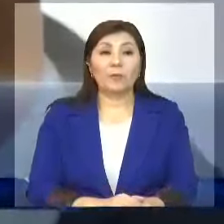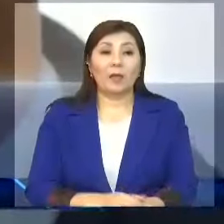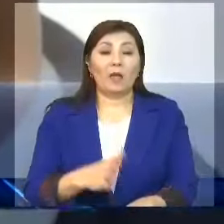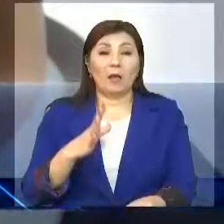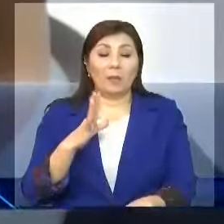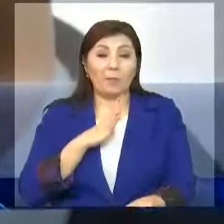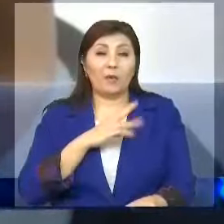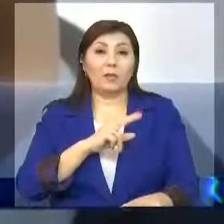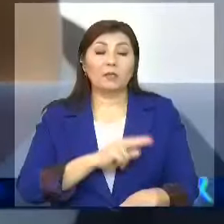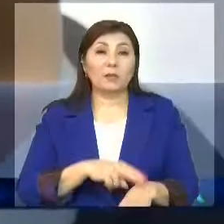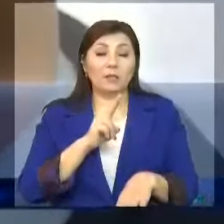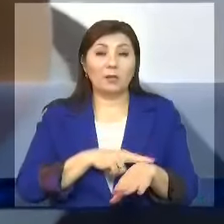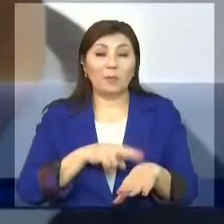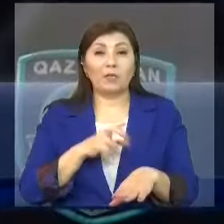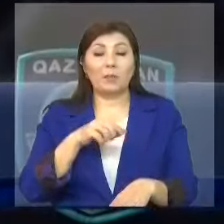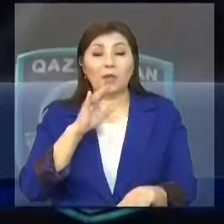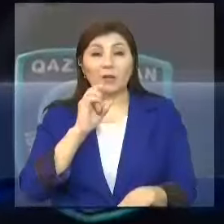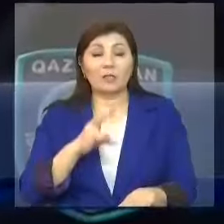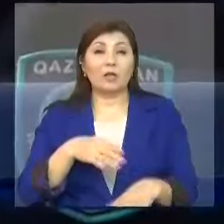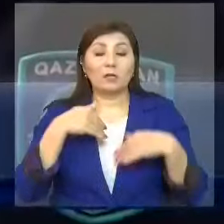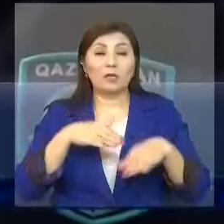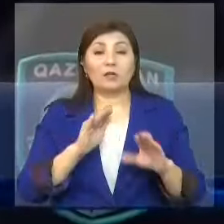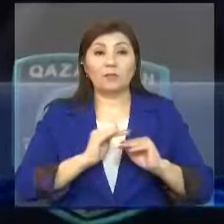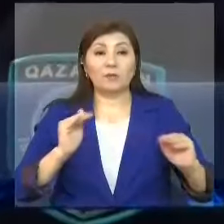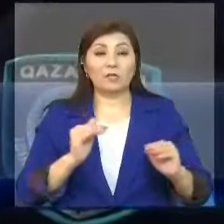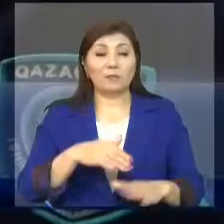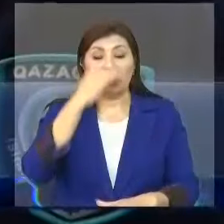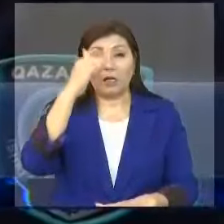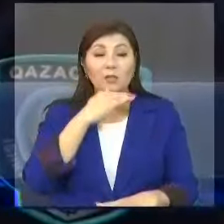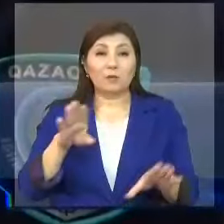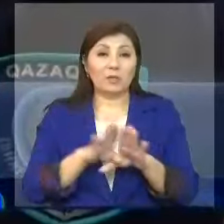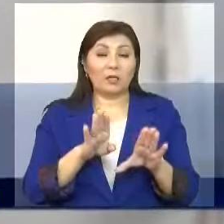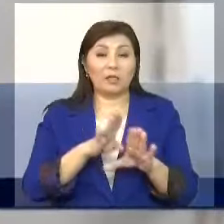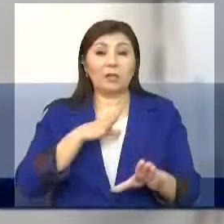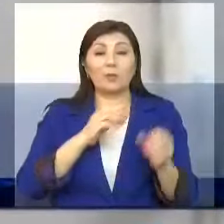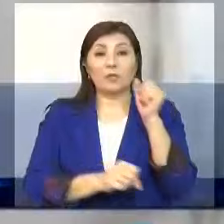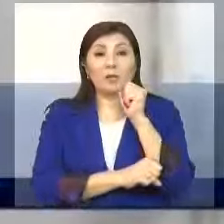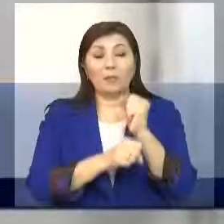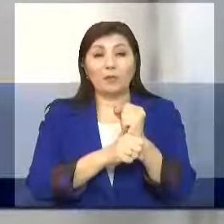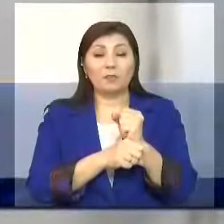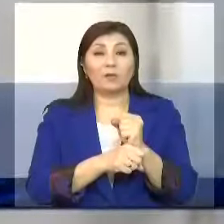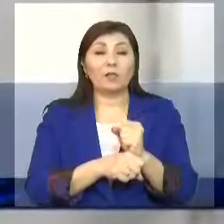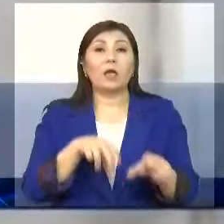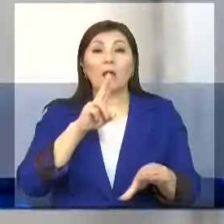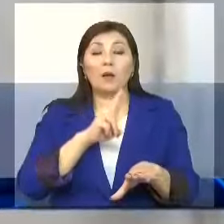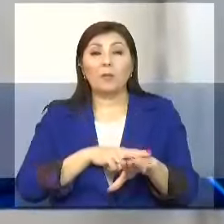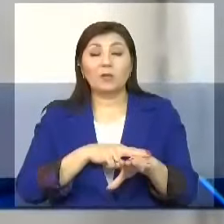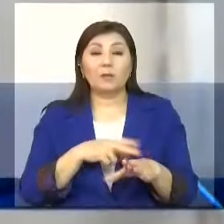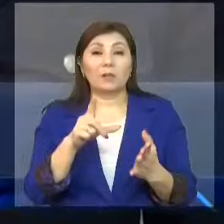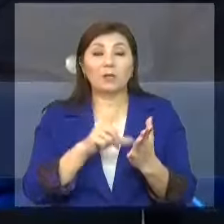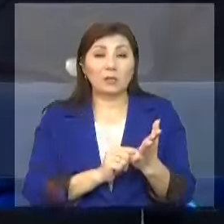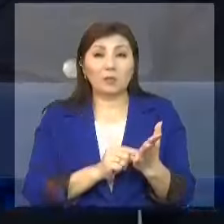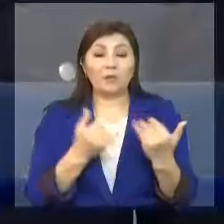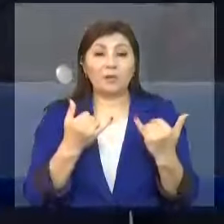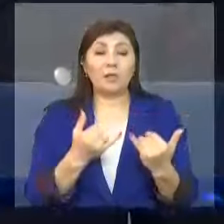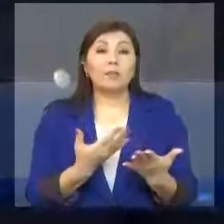Стать полицейским Бекжан Елюсизов решил в детстве. Отец капитана полиции также является сотрудником правоохранительных органов на пенсии.